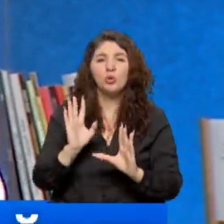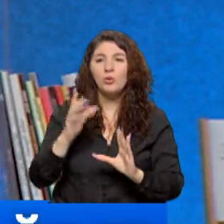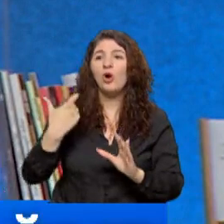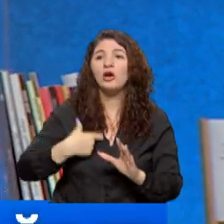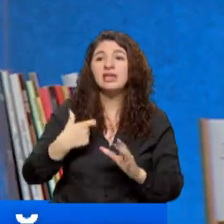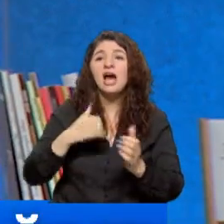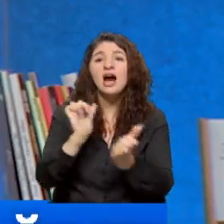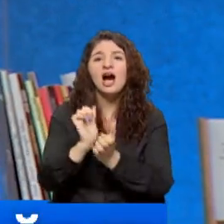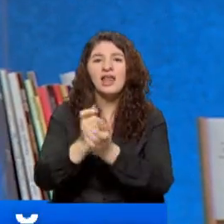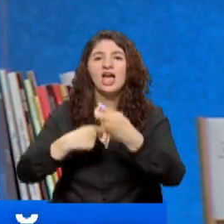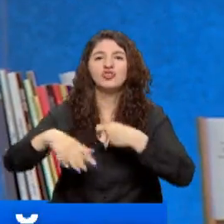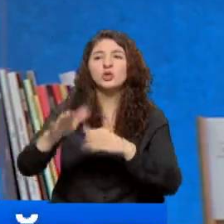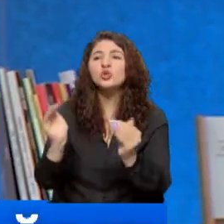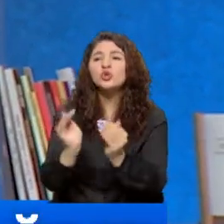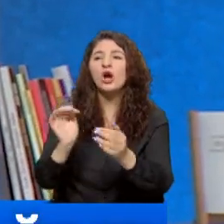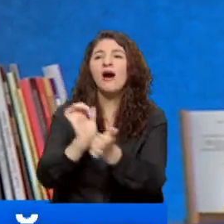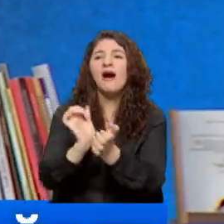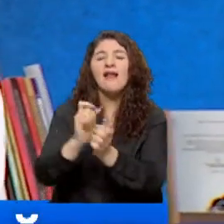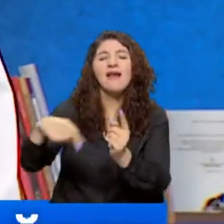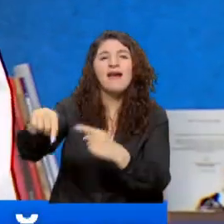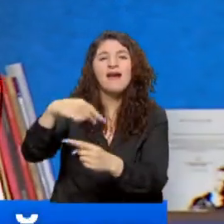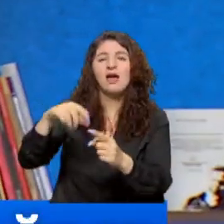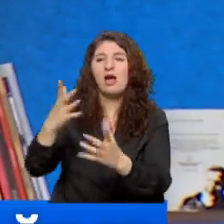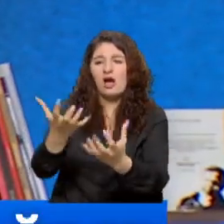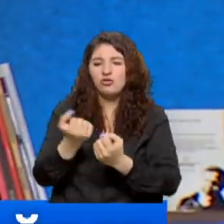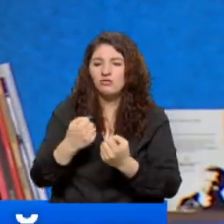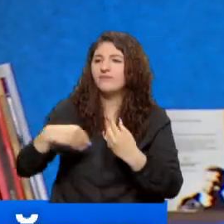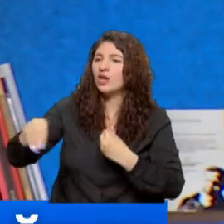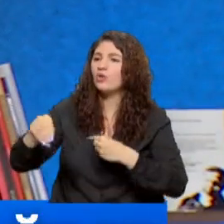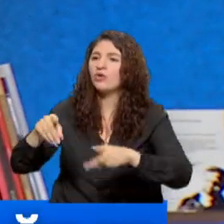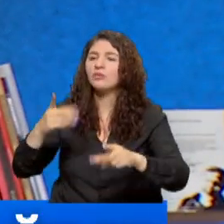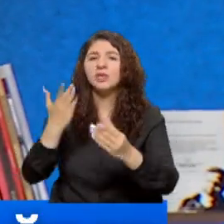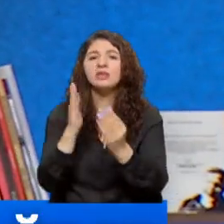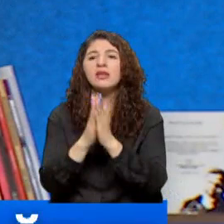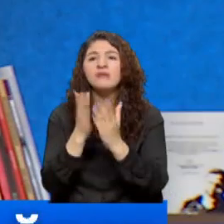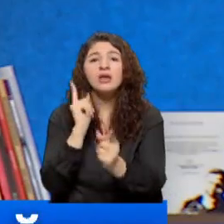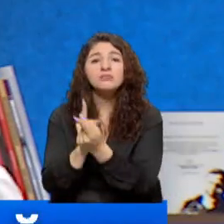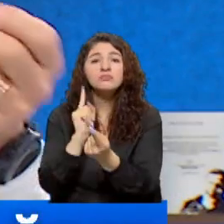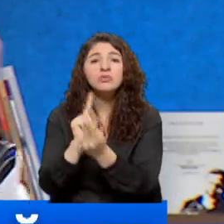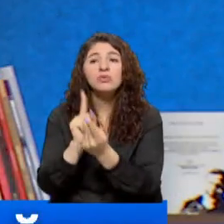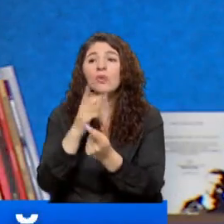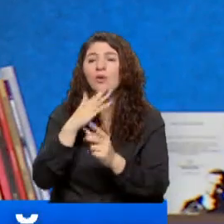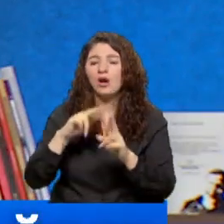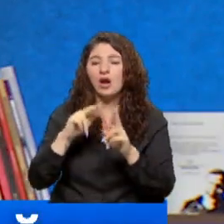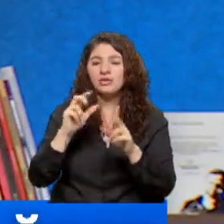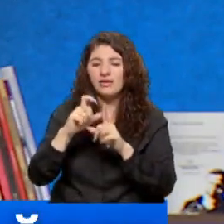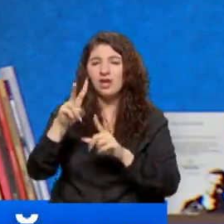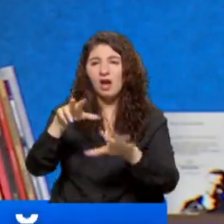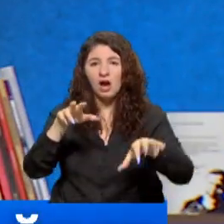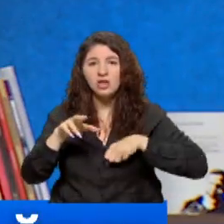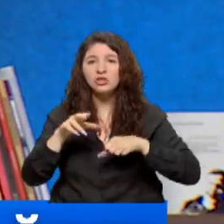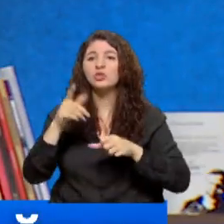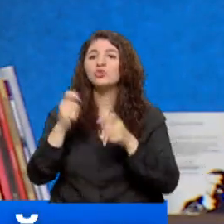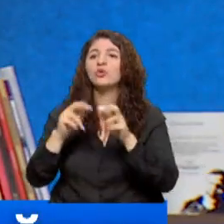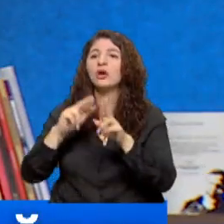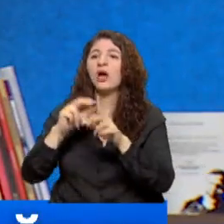Özellikle aile İşletmeleri küçük aile İşletmeleri alıyorlar veriyorlar onlar bir deftere tabi değiller kaderiyle aldıklarını